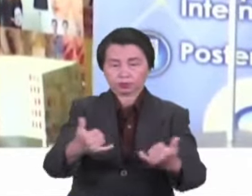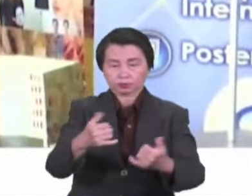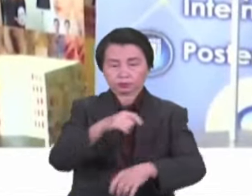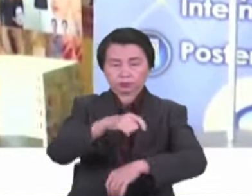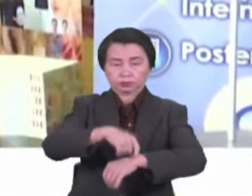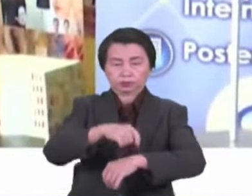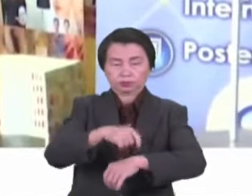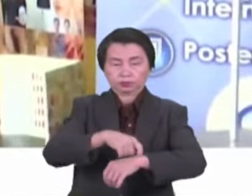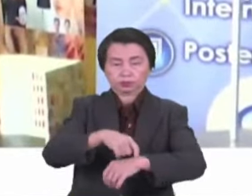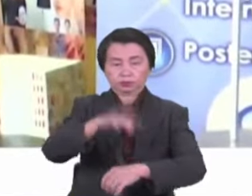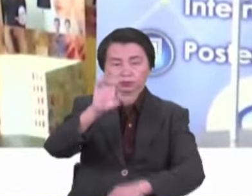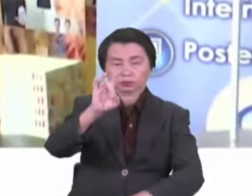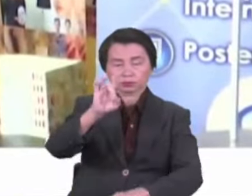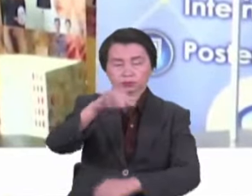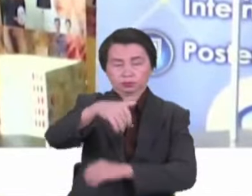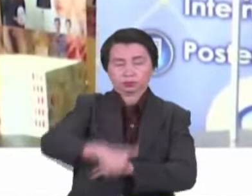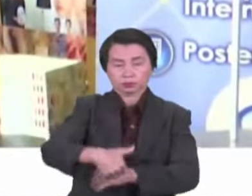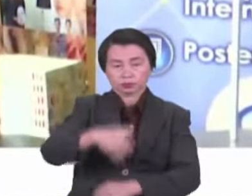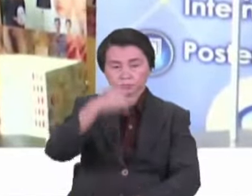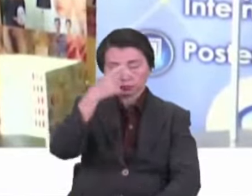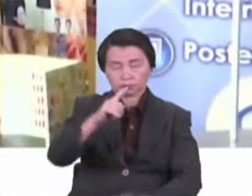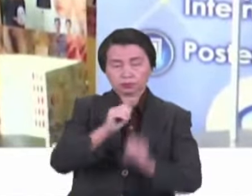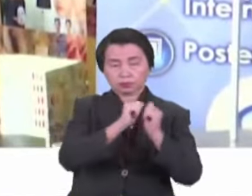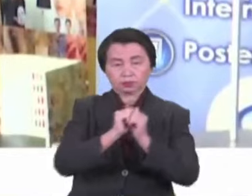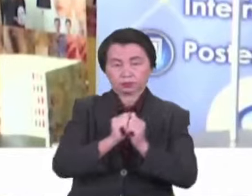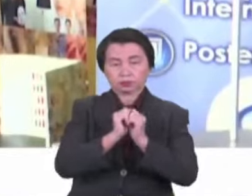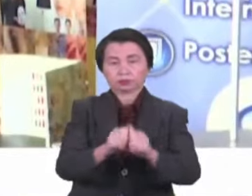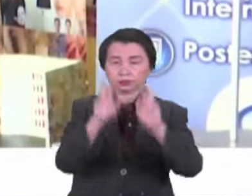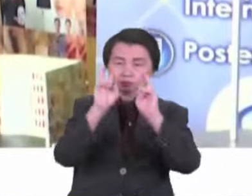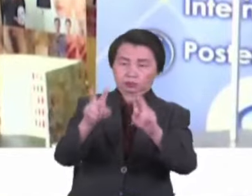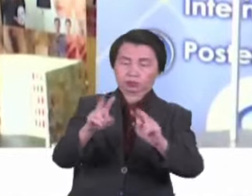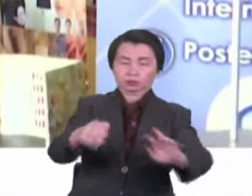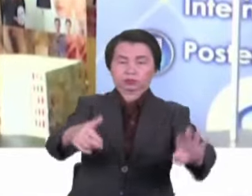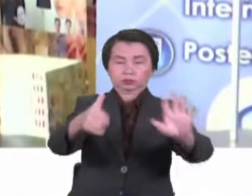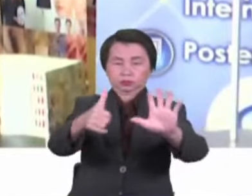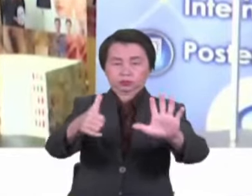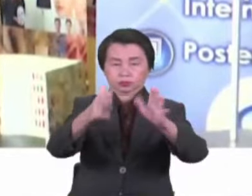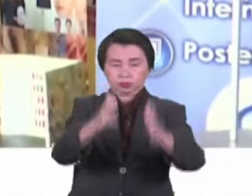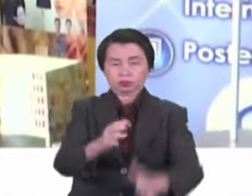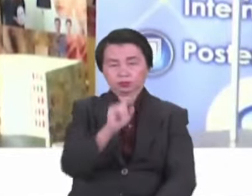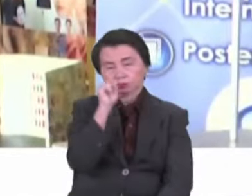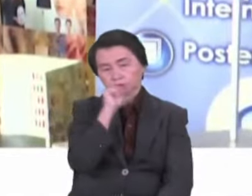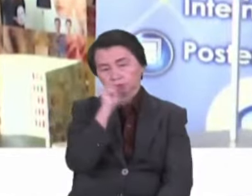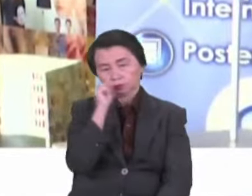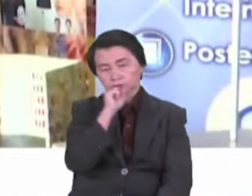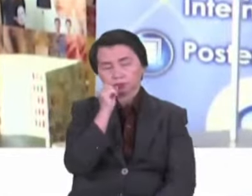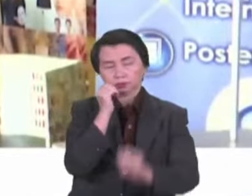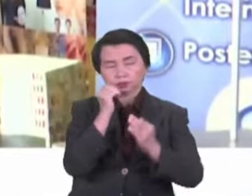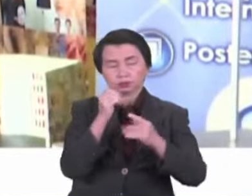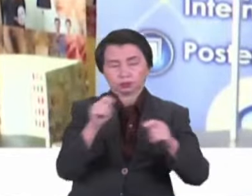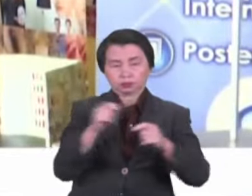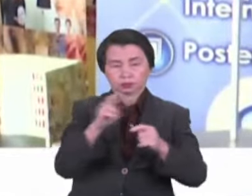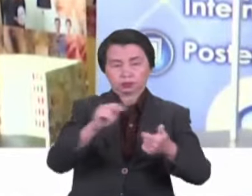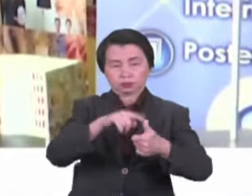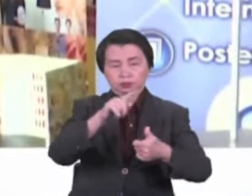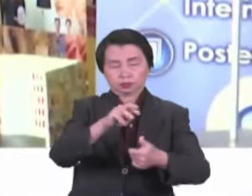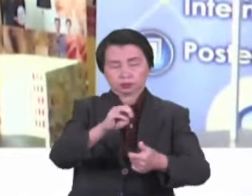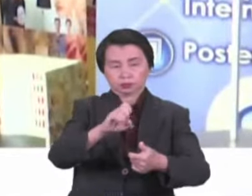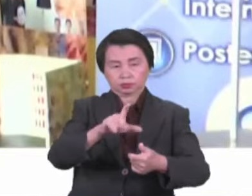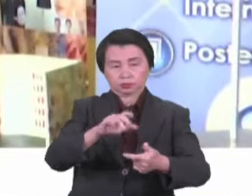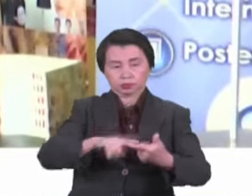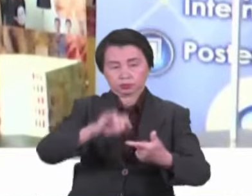pada pukul 8 malam untuk bersama-sama menyaksikan 6 orang artis tempatan iaitu Nicole,